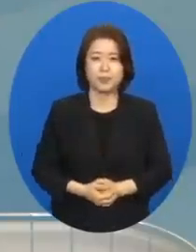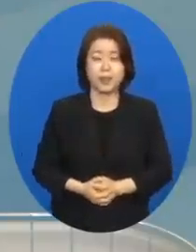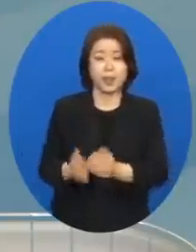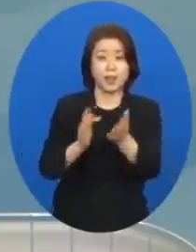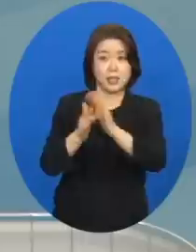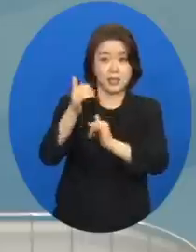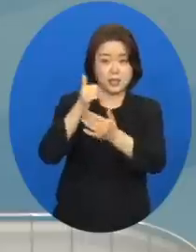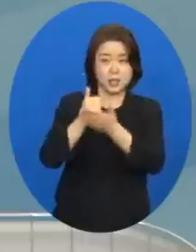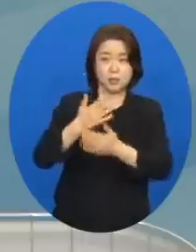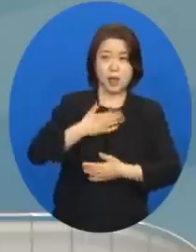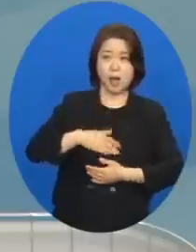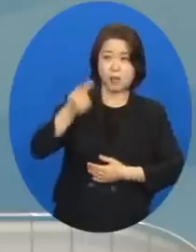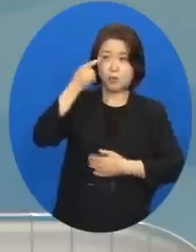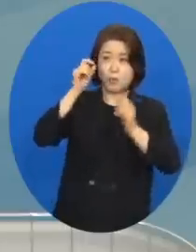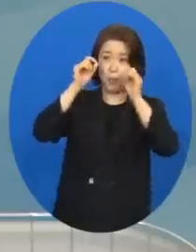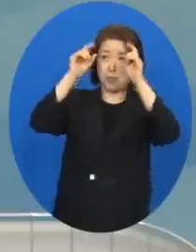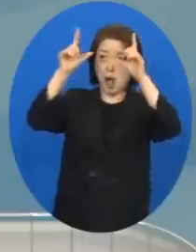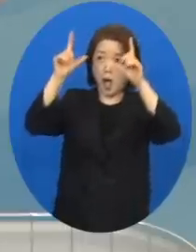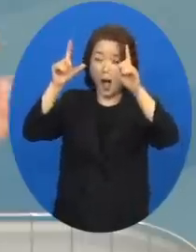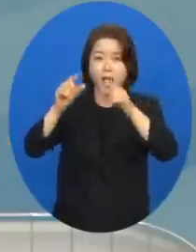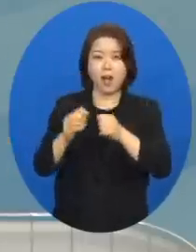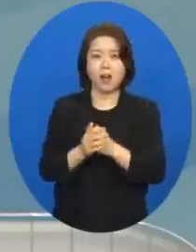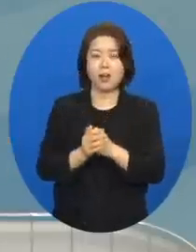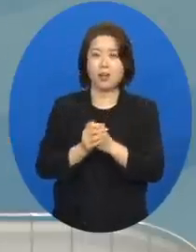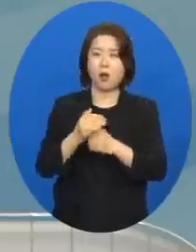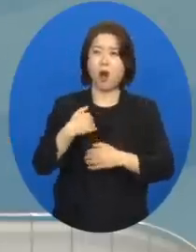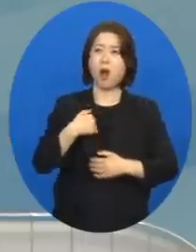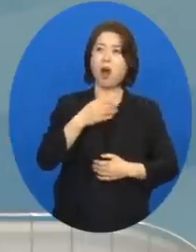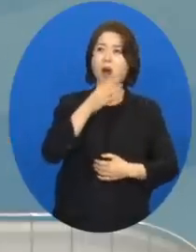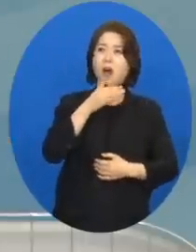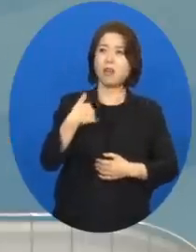예수님을 아는 눈이 뜨여 가니까 완전히 다른 거예요.